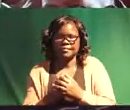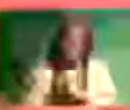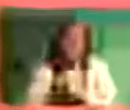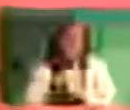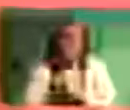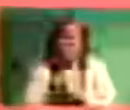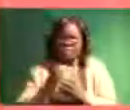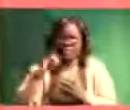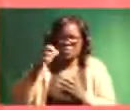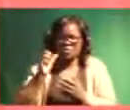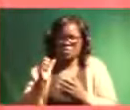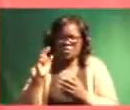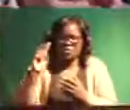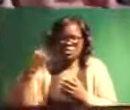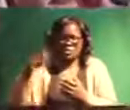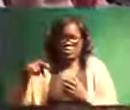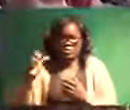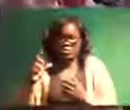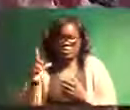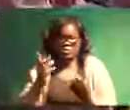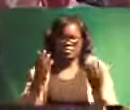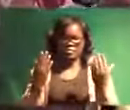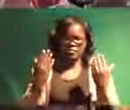ethirwe John Paul